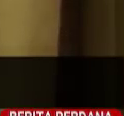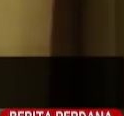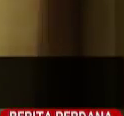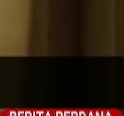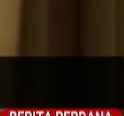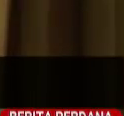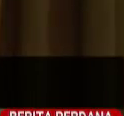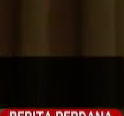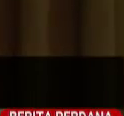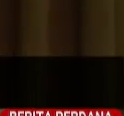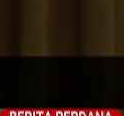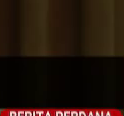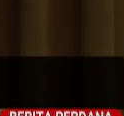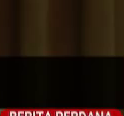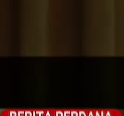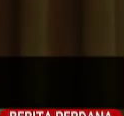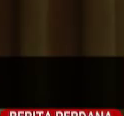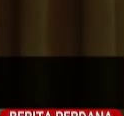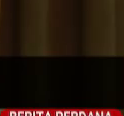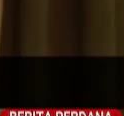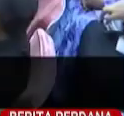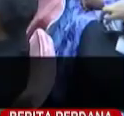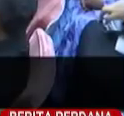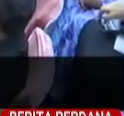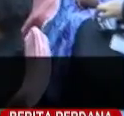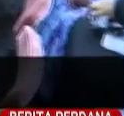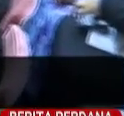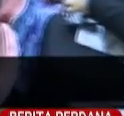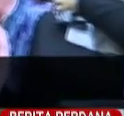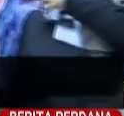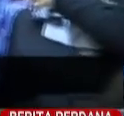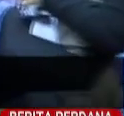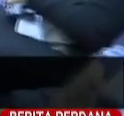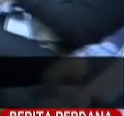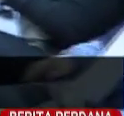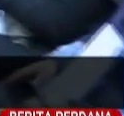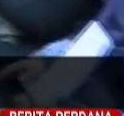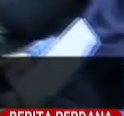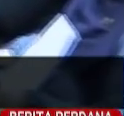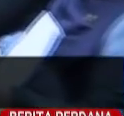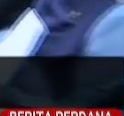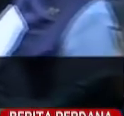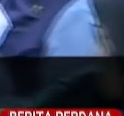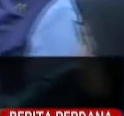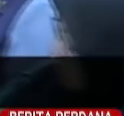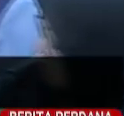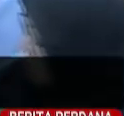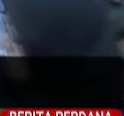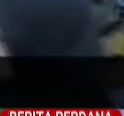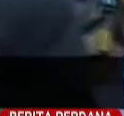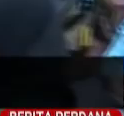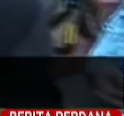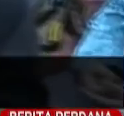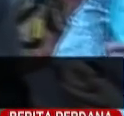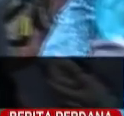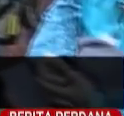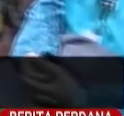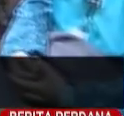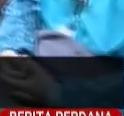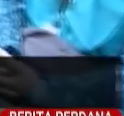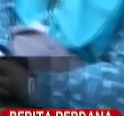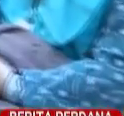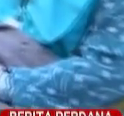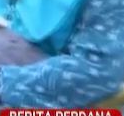jawat awam tidak dibenar pegang jawatan dalam mana-mana parti politik. Perkeliling baharu mengenainya dikeluarkan dalam masa